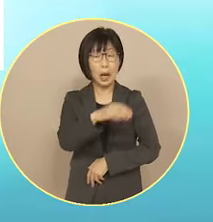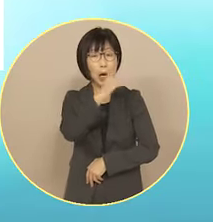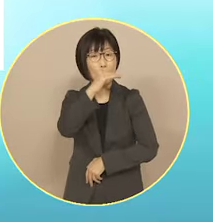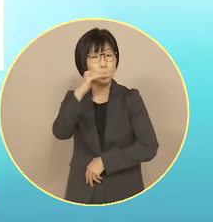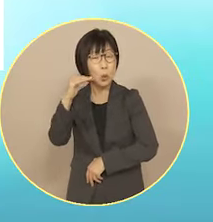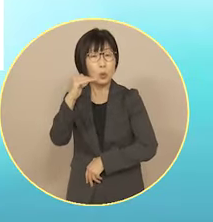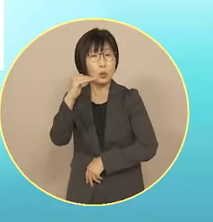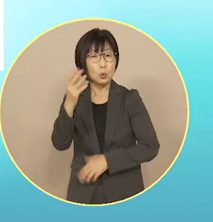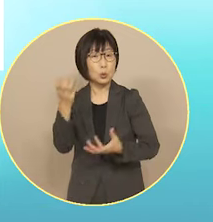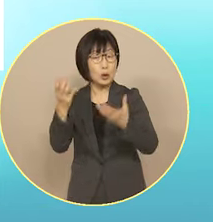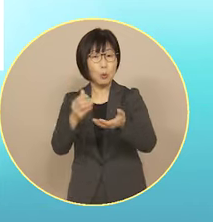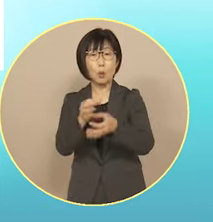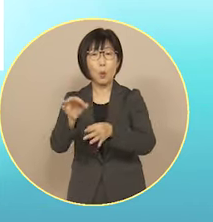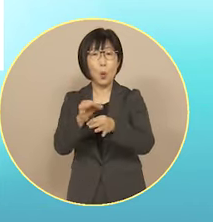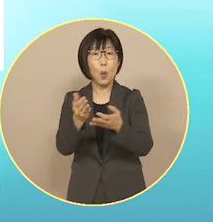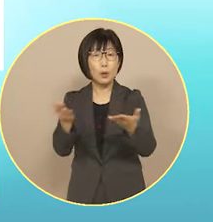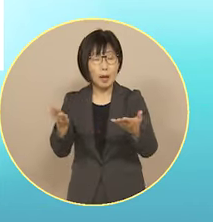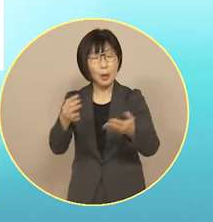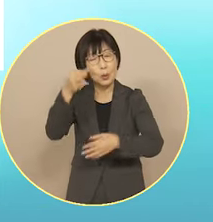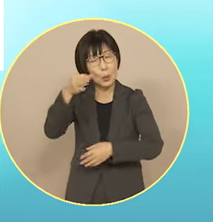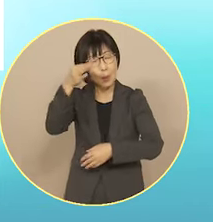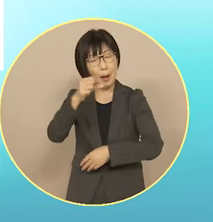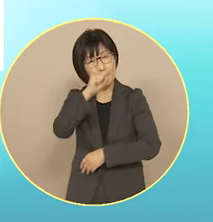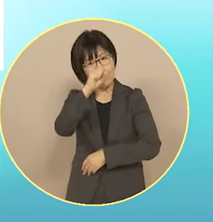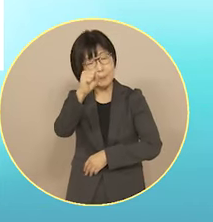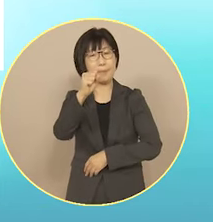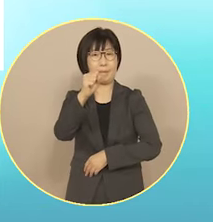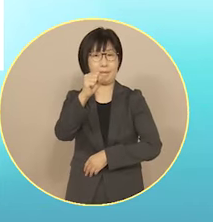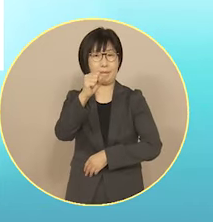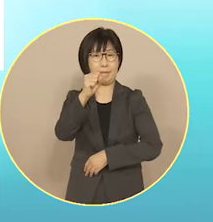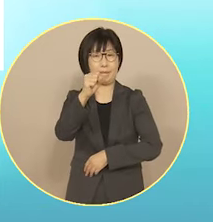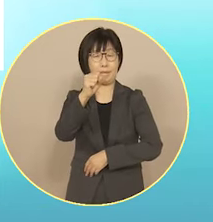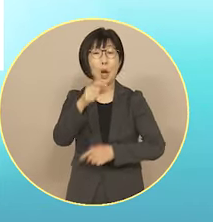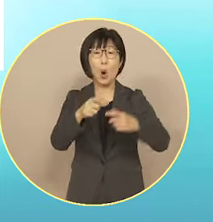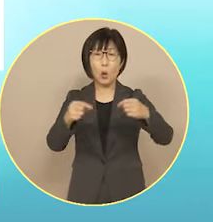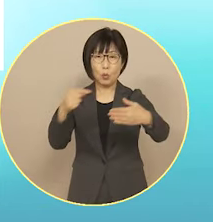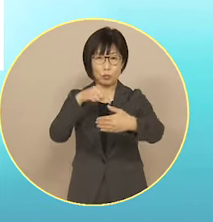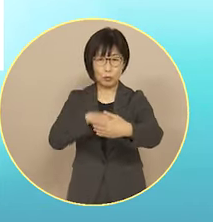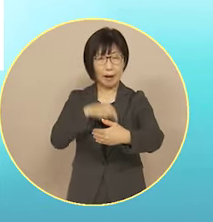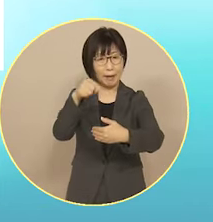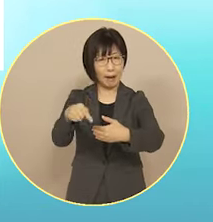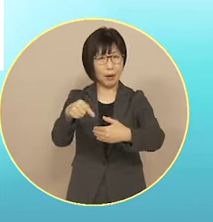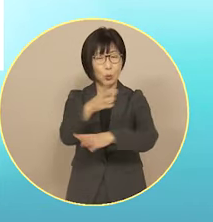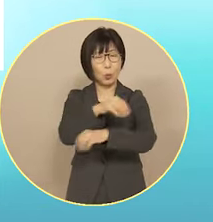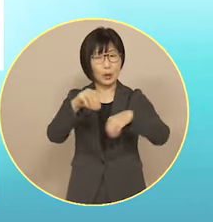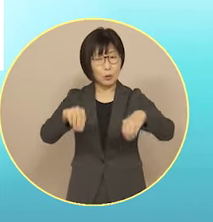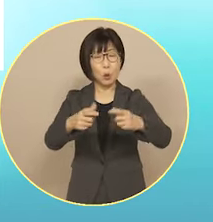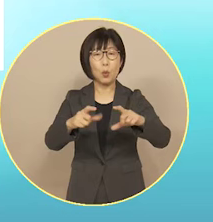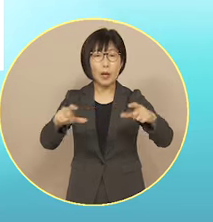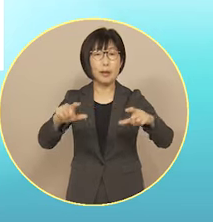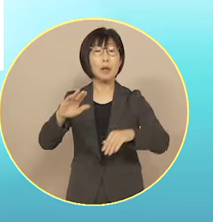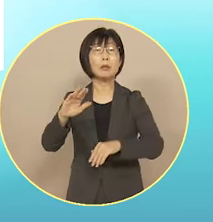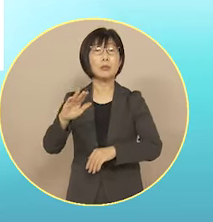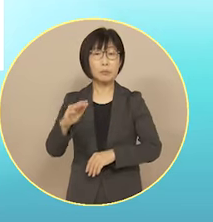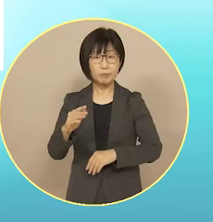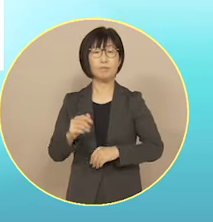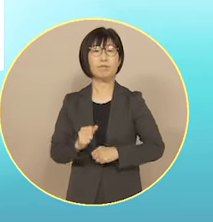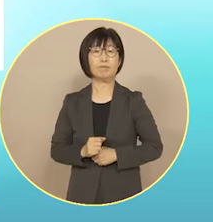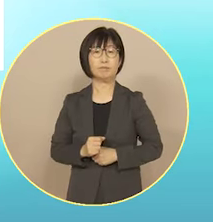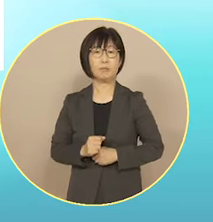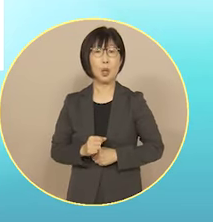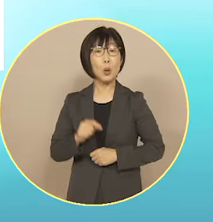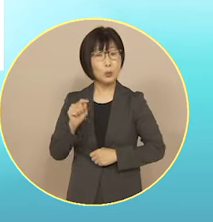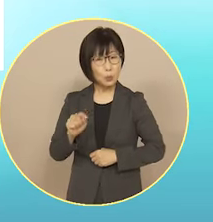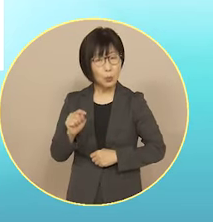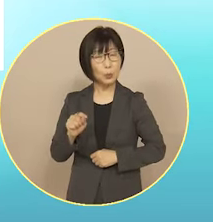店の評価もあの高くて本当にあの国内以外の取引もま触れているんですけども一方